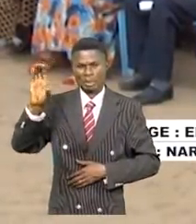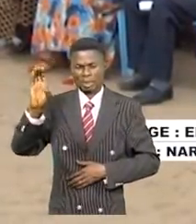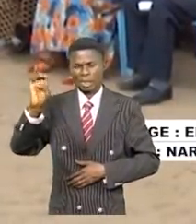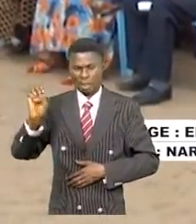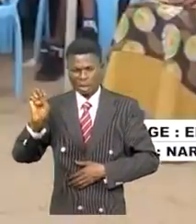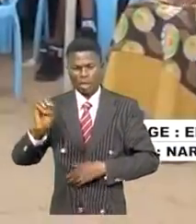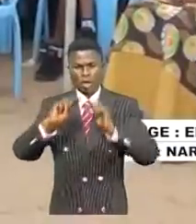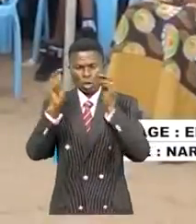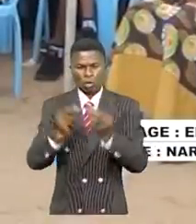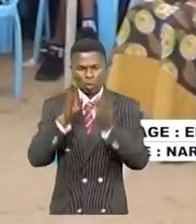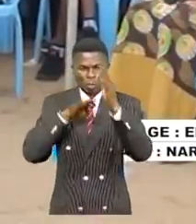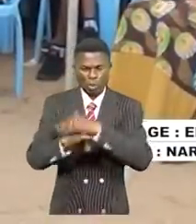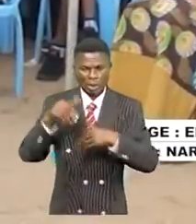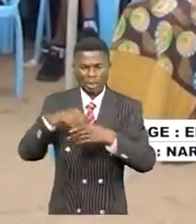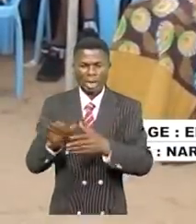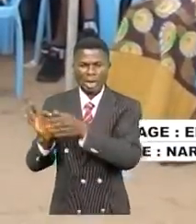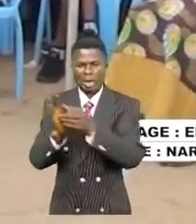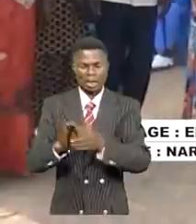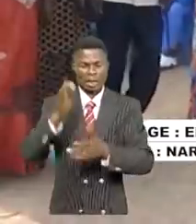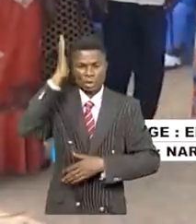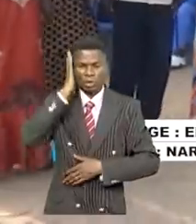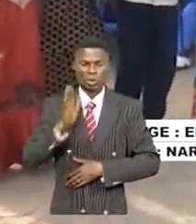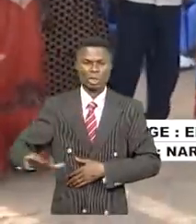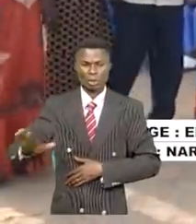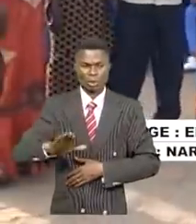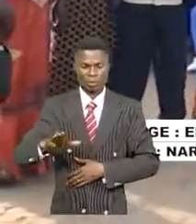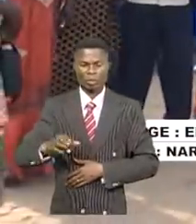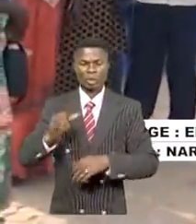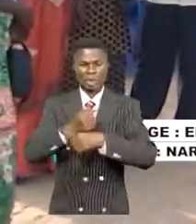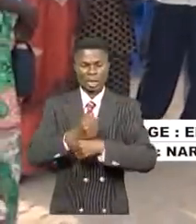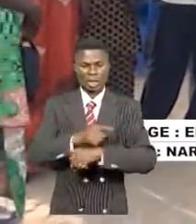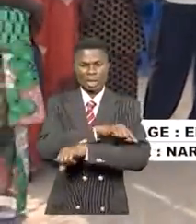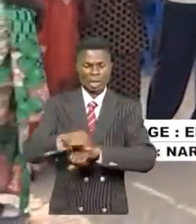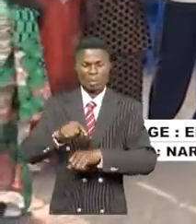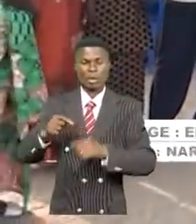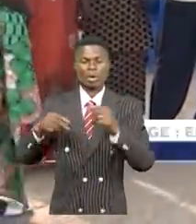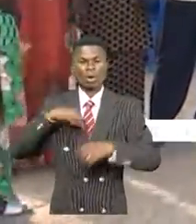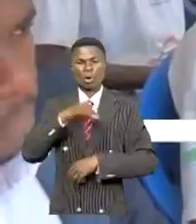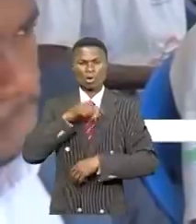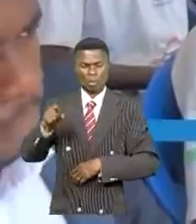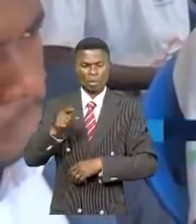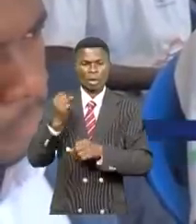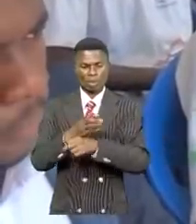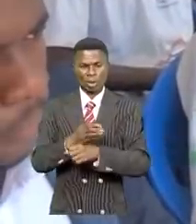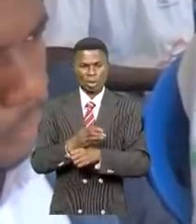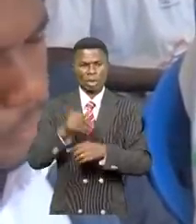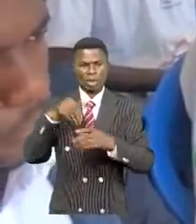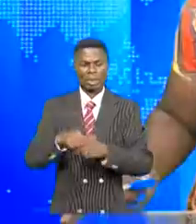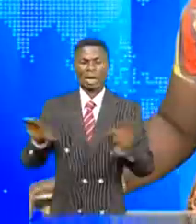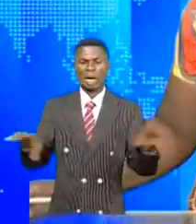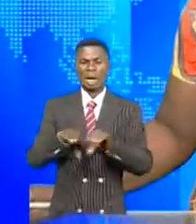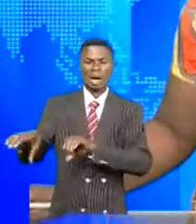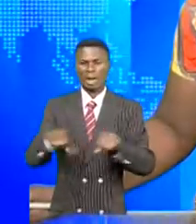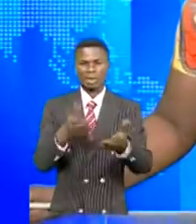regroupements venaient d'adhérer à l'Union sacrée. L'installation de membres de ces structures locales a été effectuée lors de cette